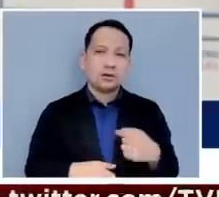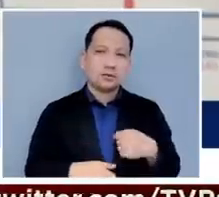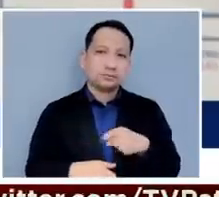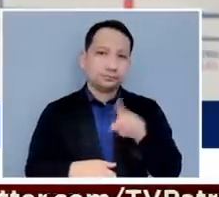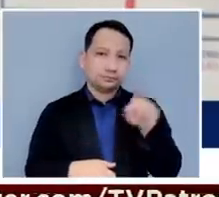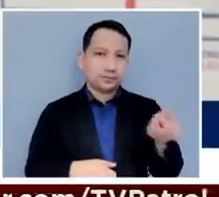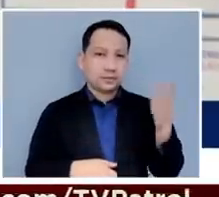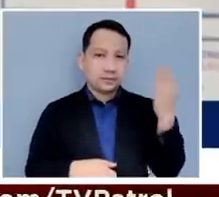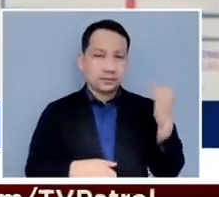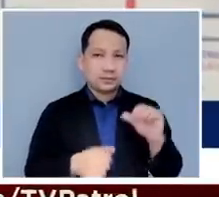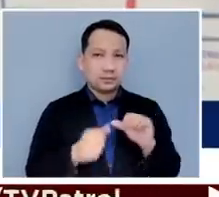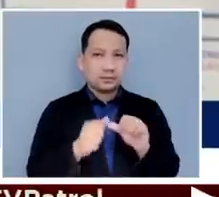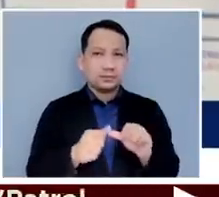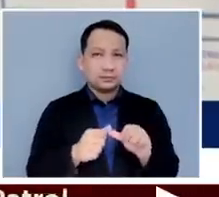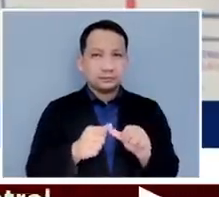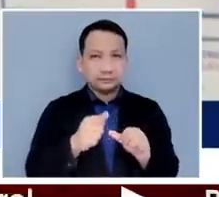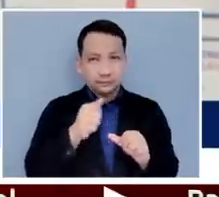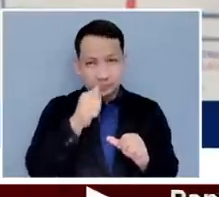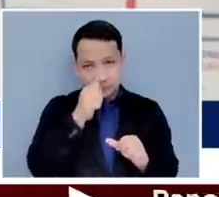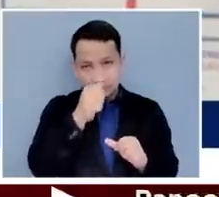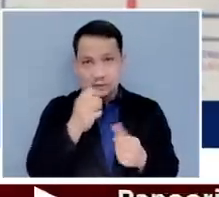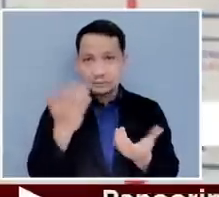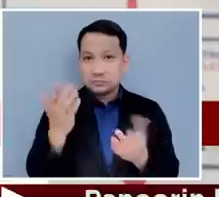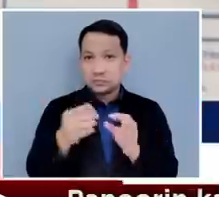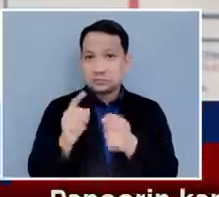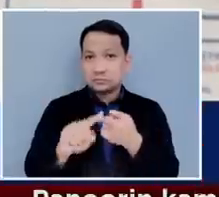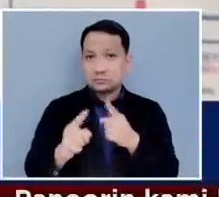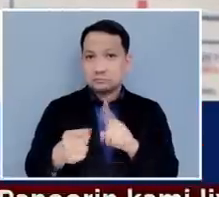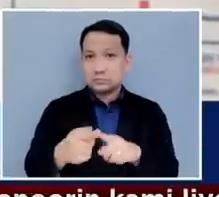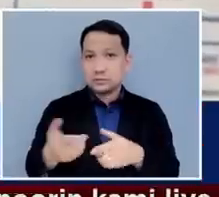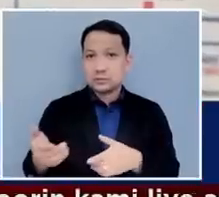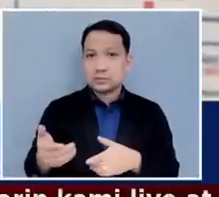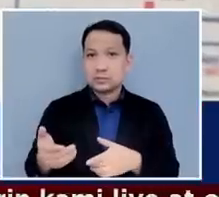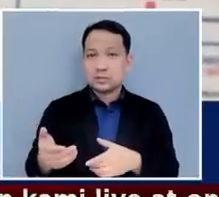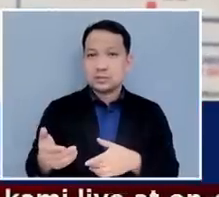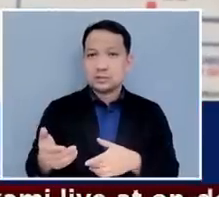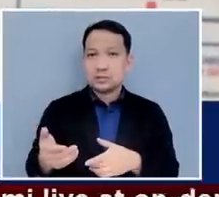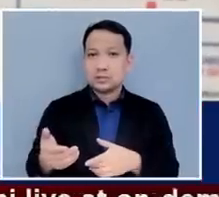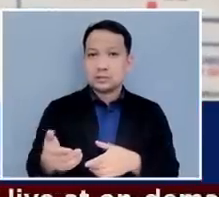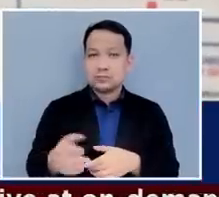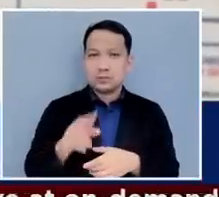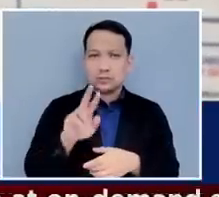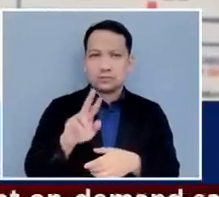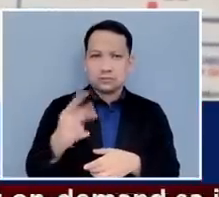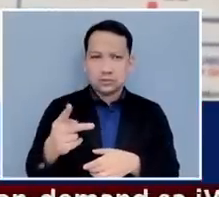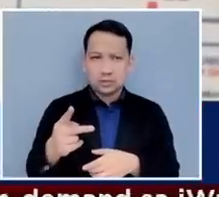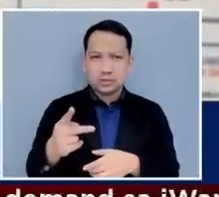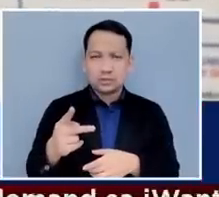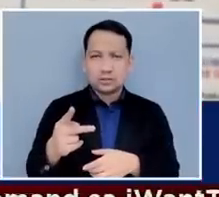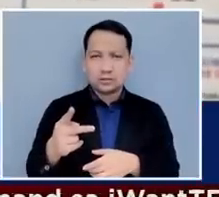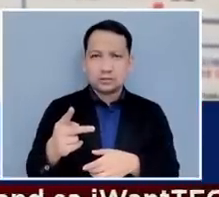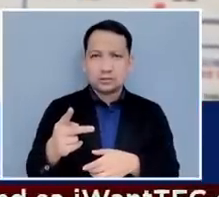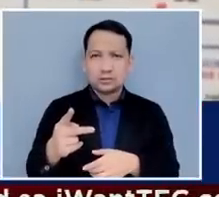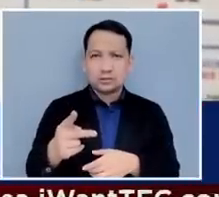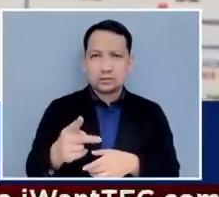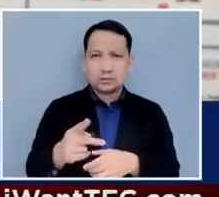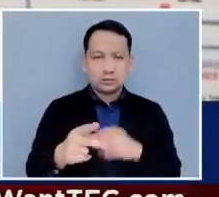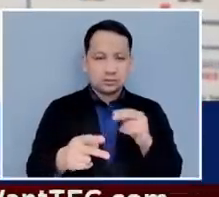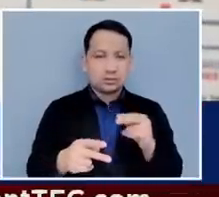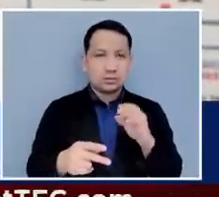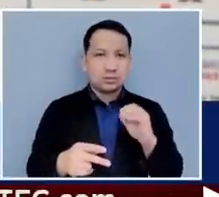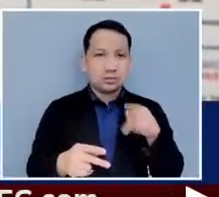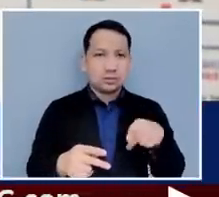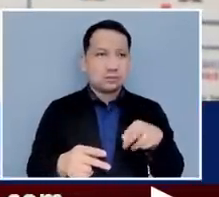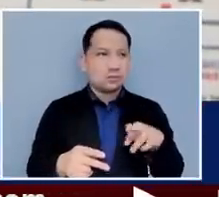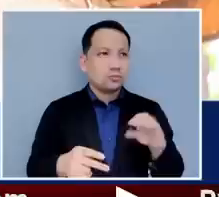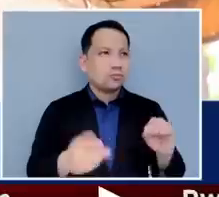kong mga makakilala na nasa 2K lang nagastos nila sa Nantro.